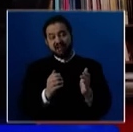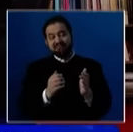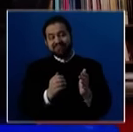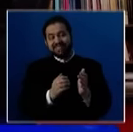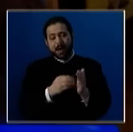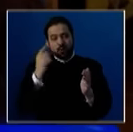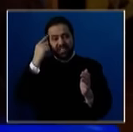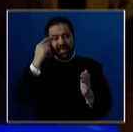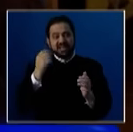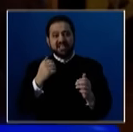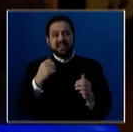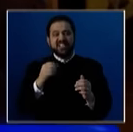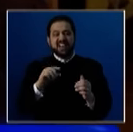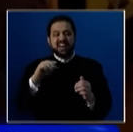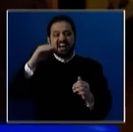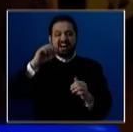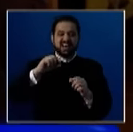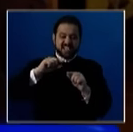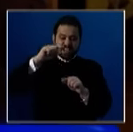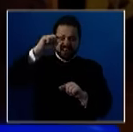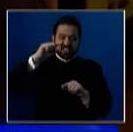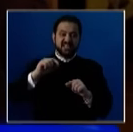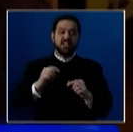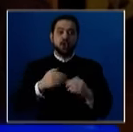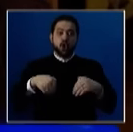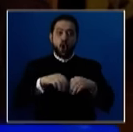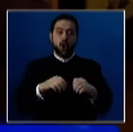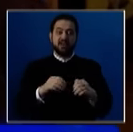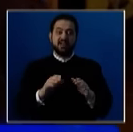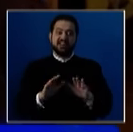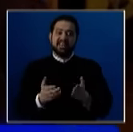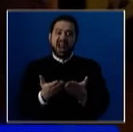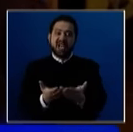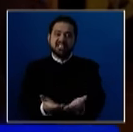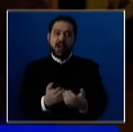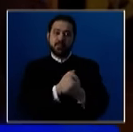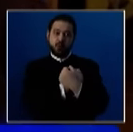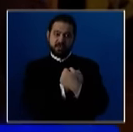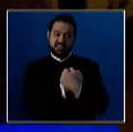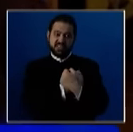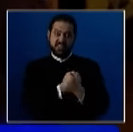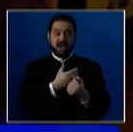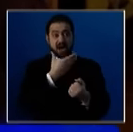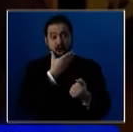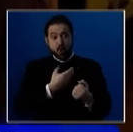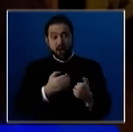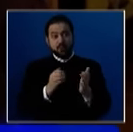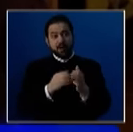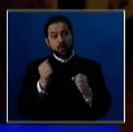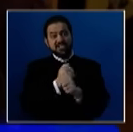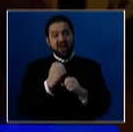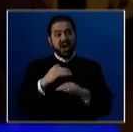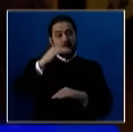lăsăm noi iubiți. Călugărul are ceva în plus, nu datoria de a împlini mai mult, ci